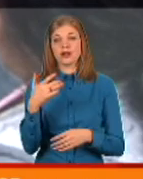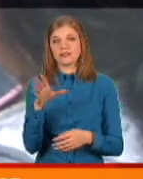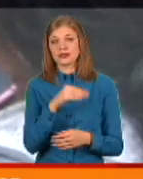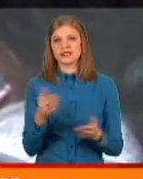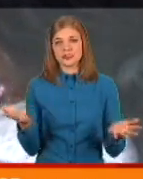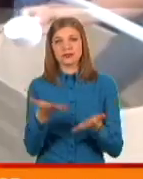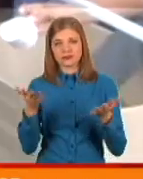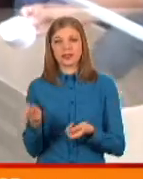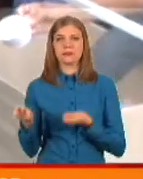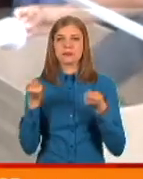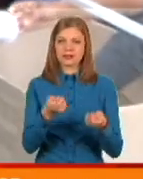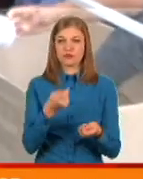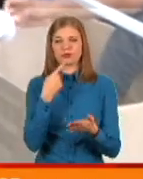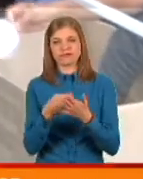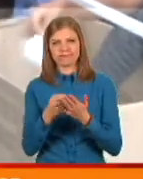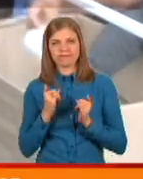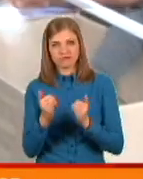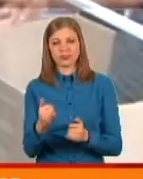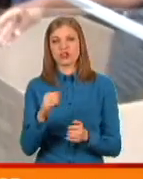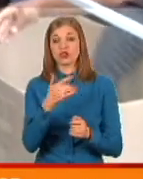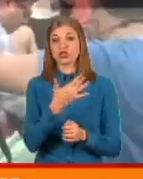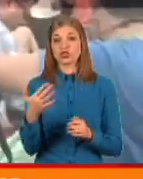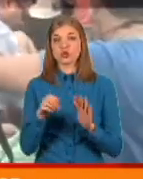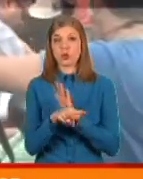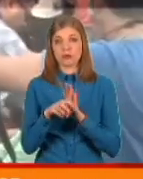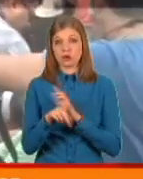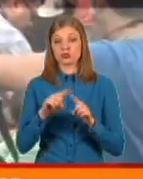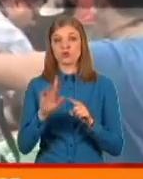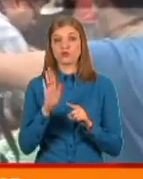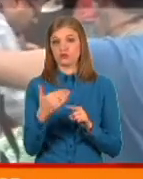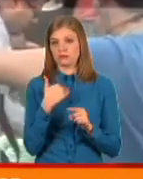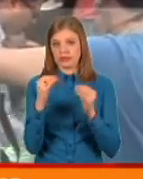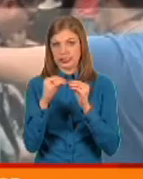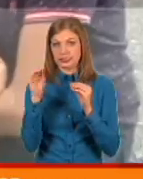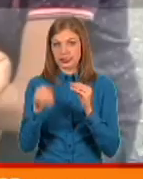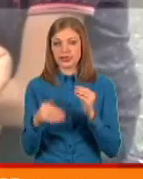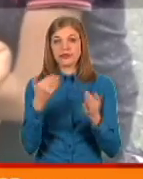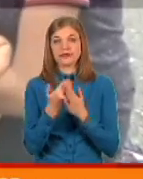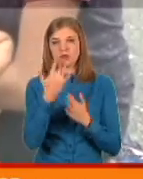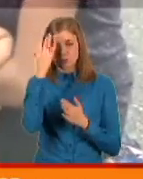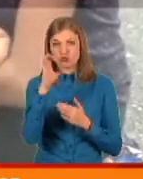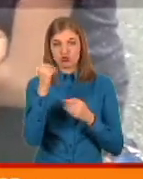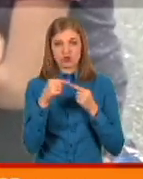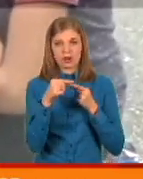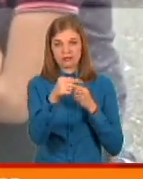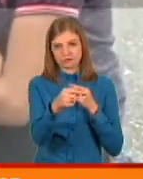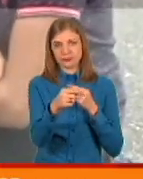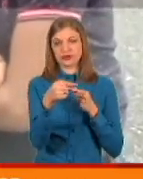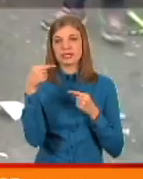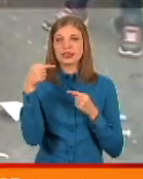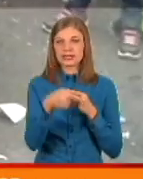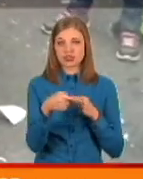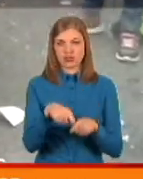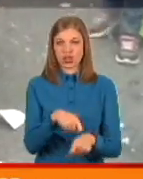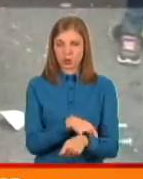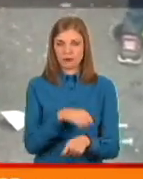підбадьорюють нелегалів, підвозять та підгодовують. Число мігрантів скоро сягне 10 тисяч. Від омріяних Сполучених Штатів їх віддаляють